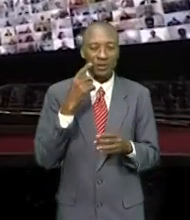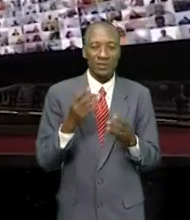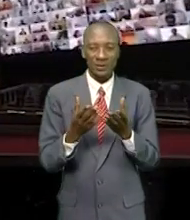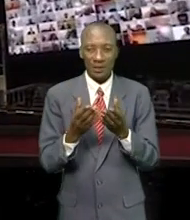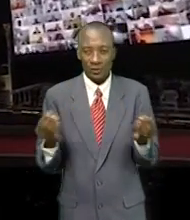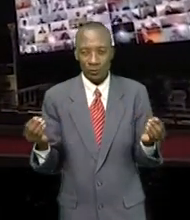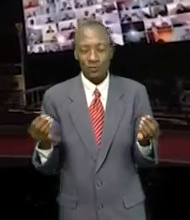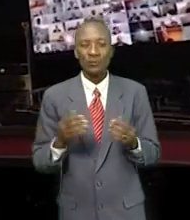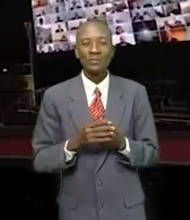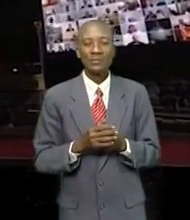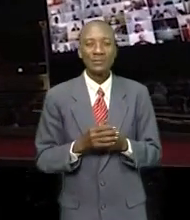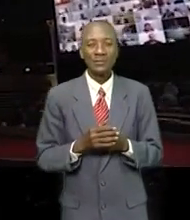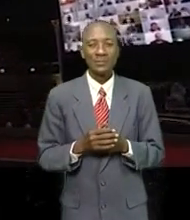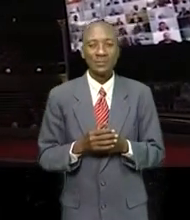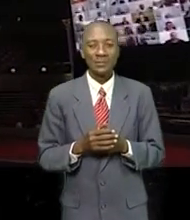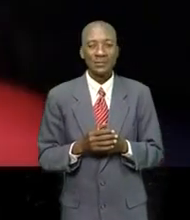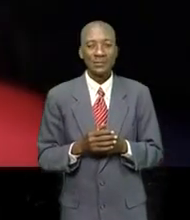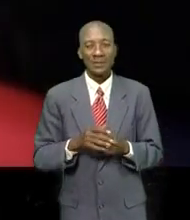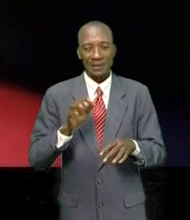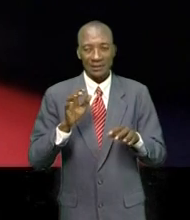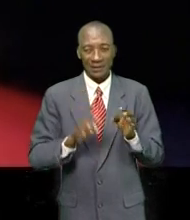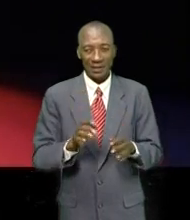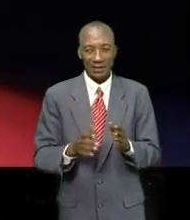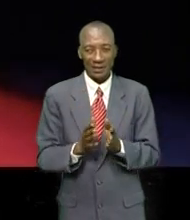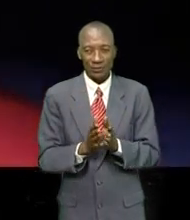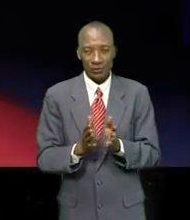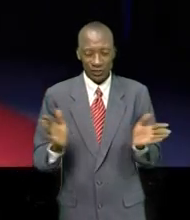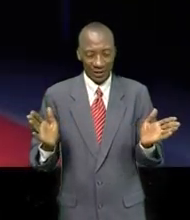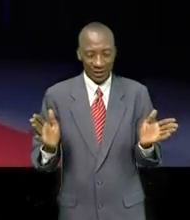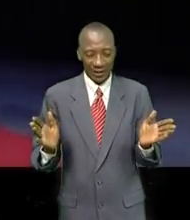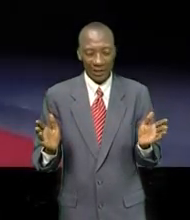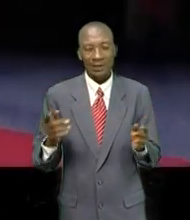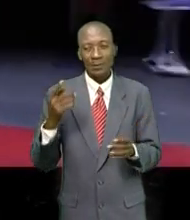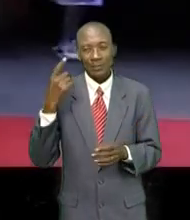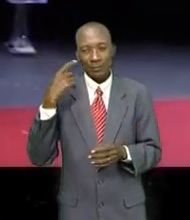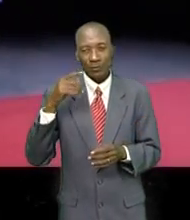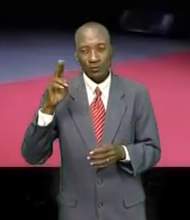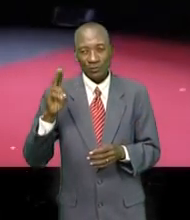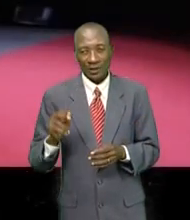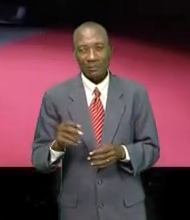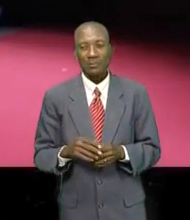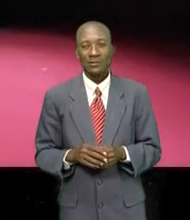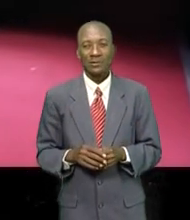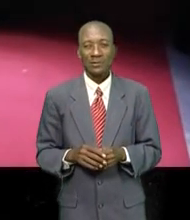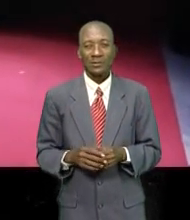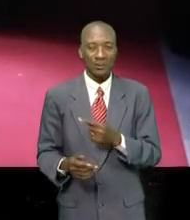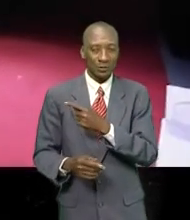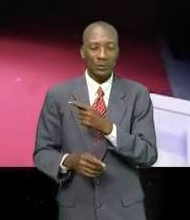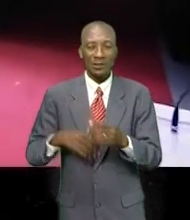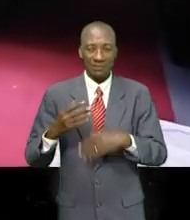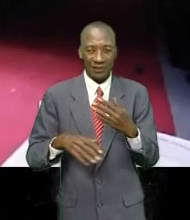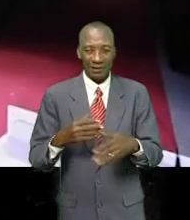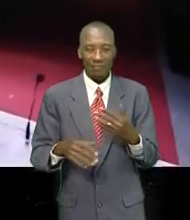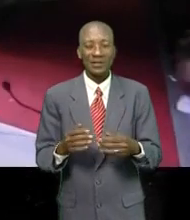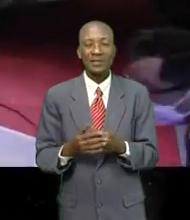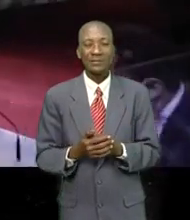critiques du monde. C'est l'ancien secrétaire général de l'ONU, Ban Ki-moon, qui va présider à la destinée de ce groupe de travail qui a pour